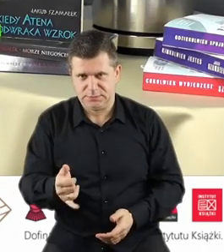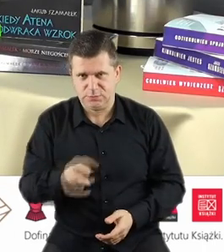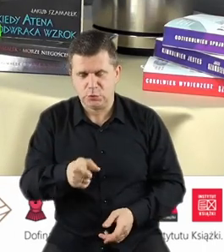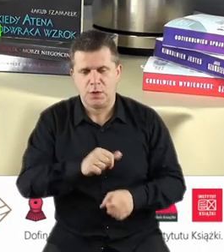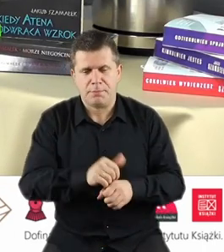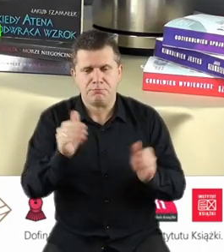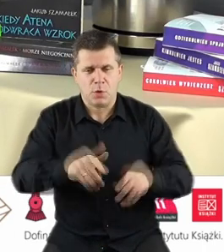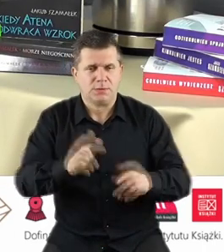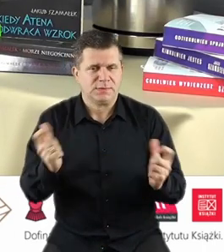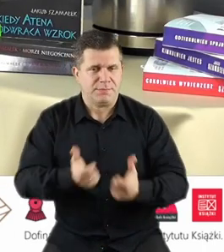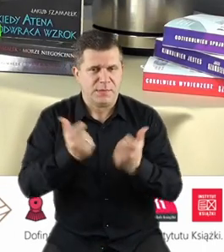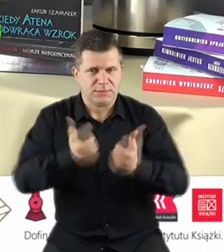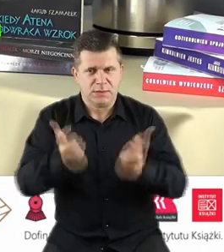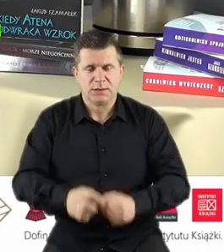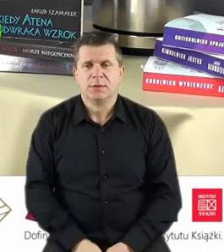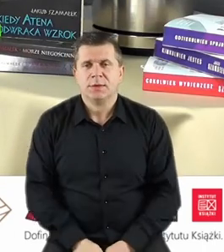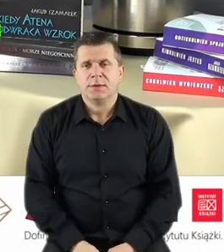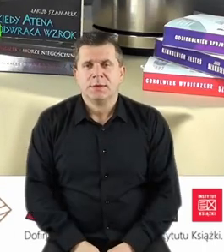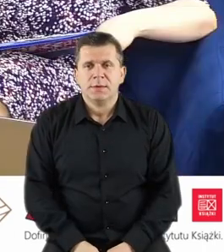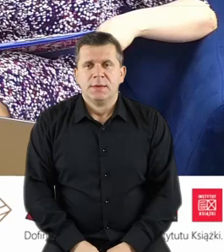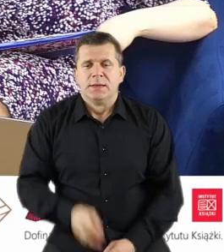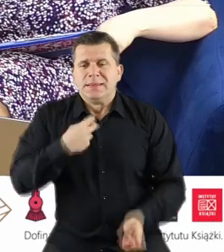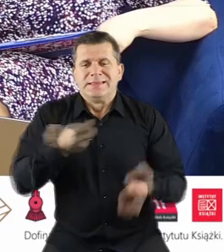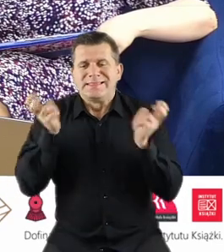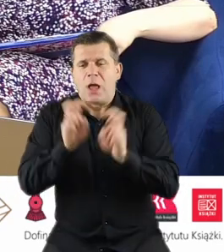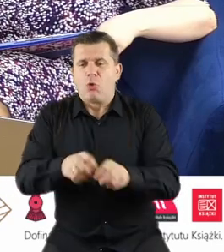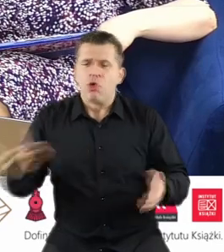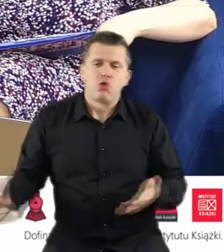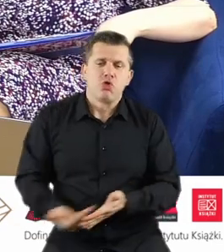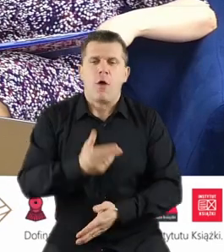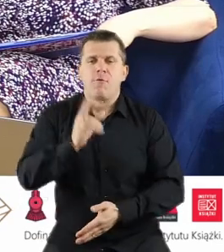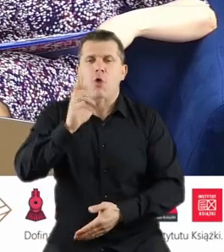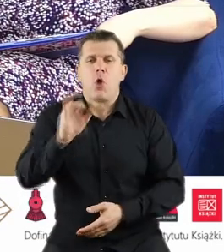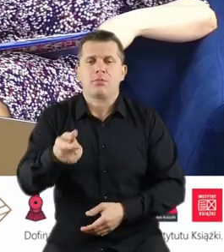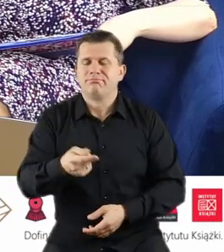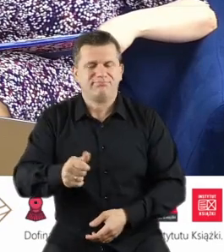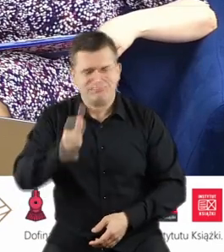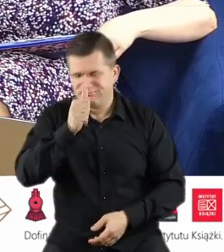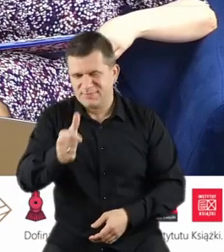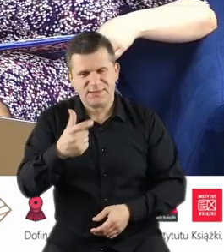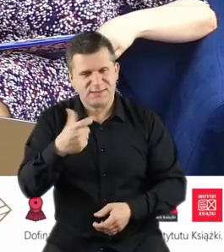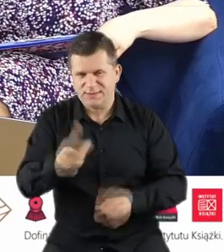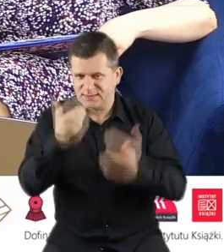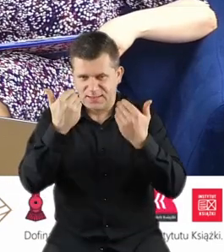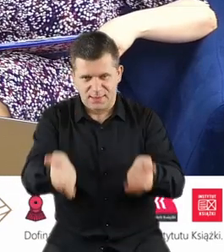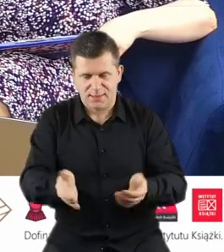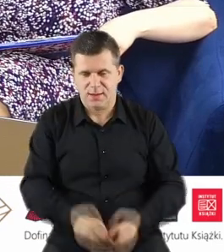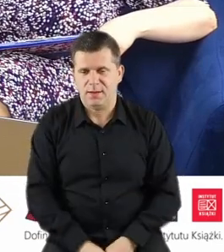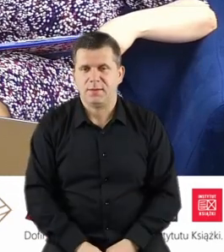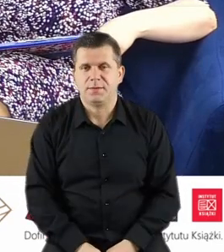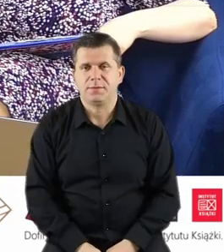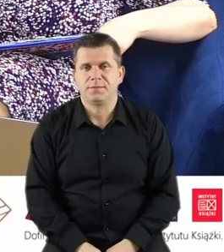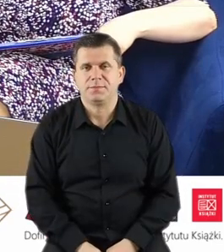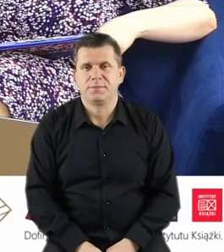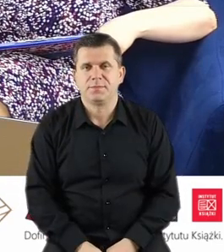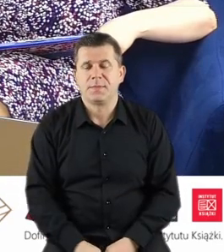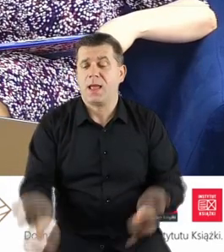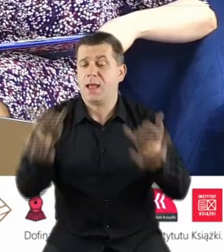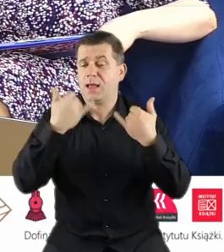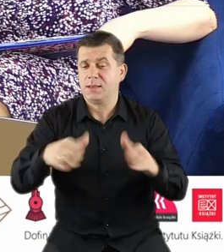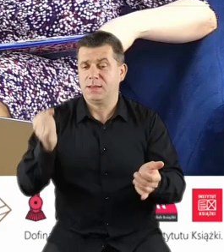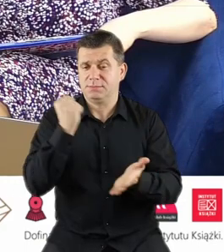niebezpieczne. Założenie nowego konta nic nie da, bo No, mamy za dużo wspólnych niekoniecznie, znajomych często. tak, niekoniecznie jest to wyjście. A inna rzecz jest taka, że w